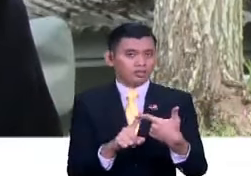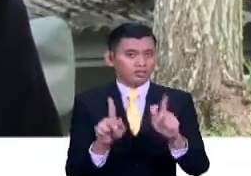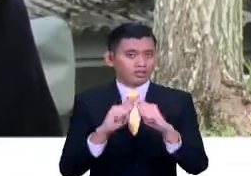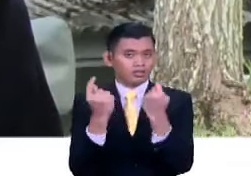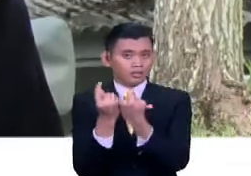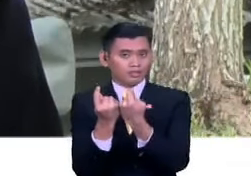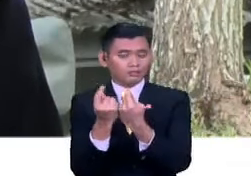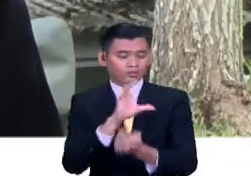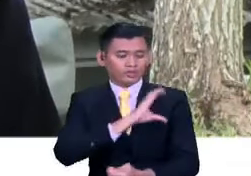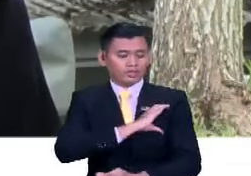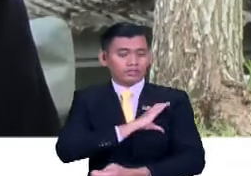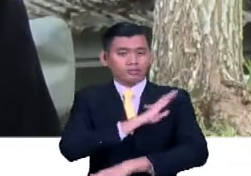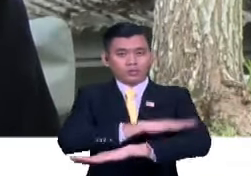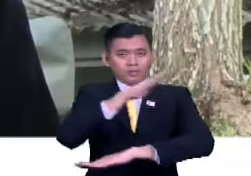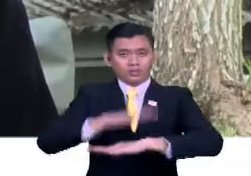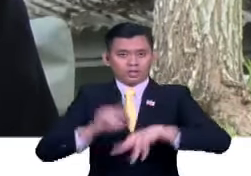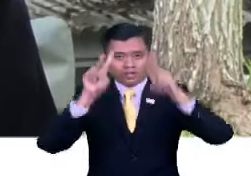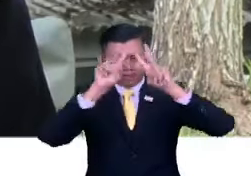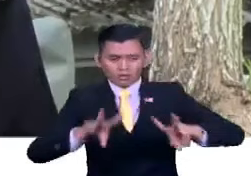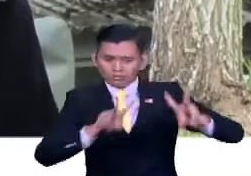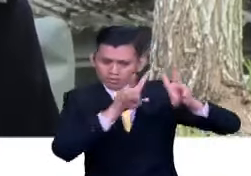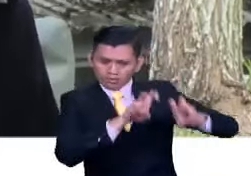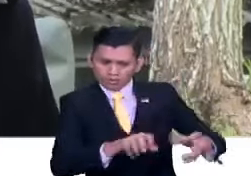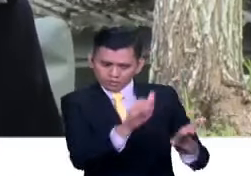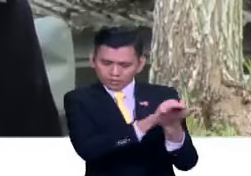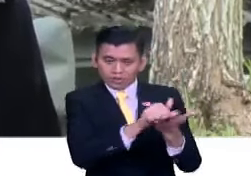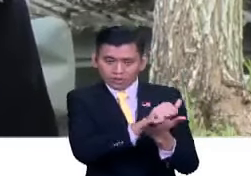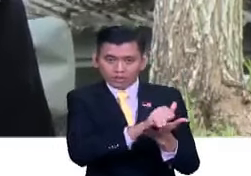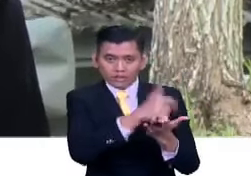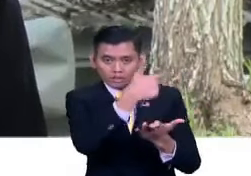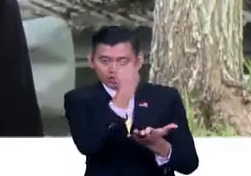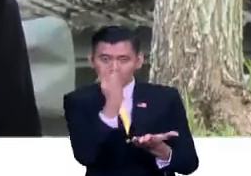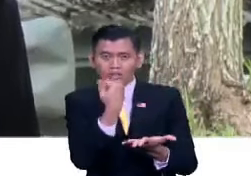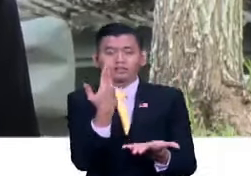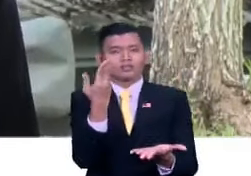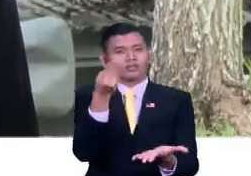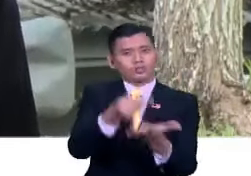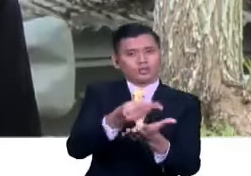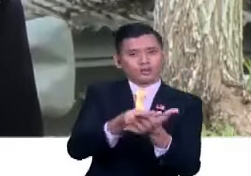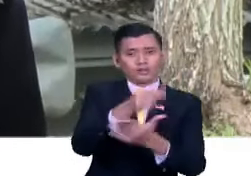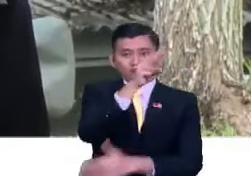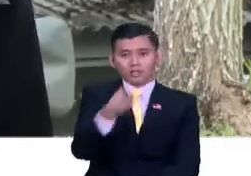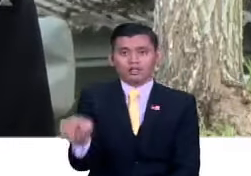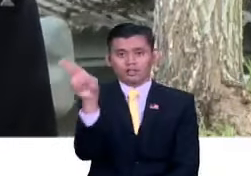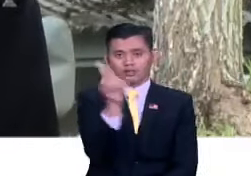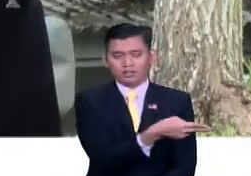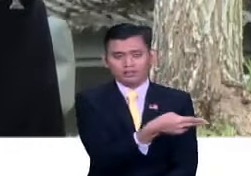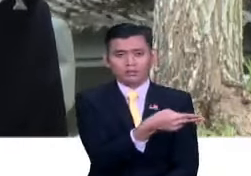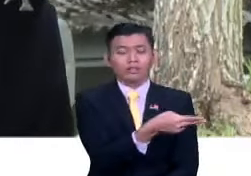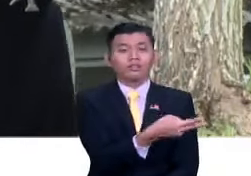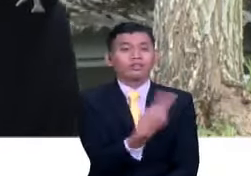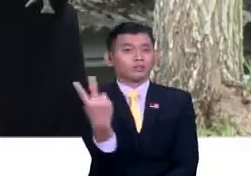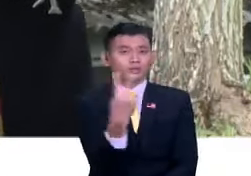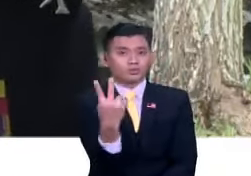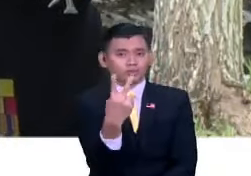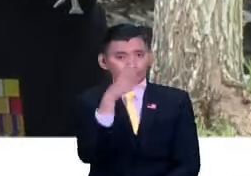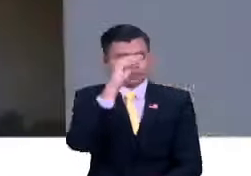telah menjalankan siasatan berkaitan pengubahan wang haram ke atas kedua-dua individu yang berkenaan.